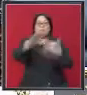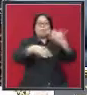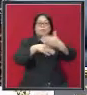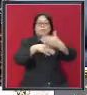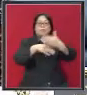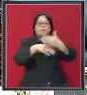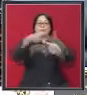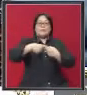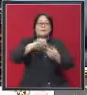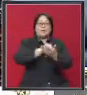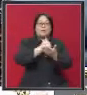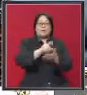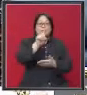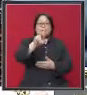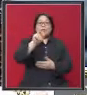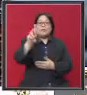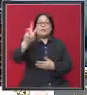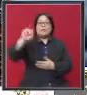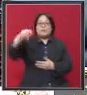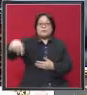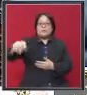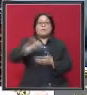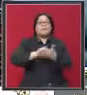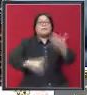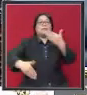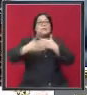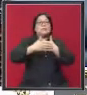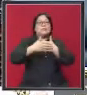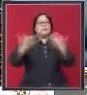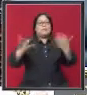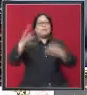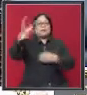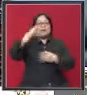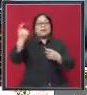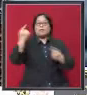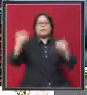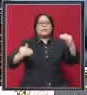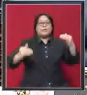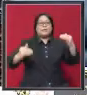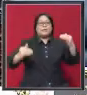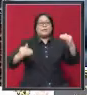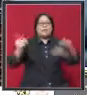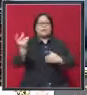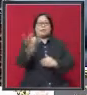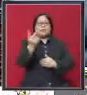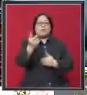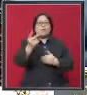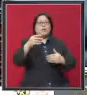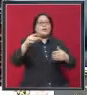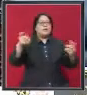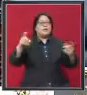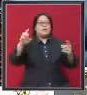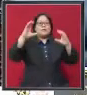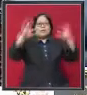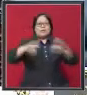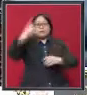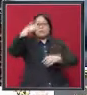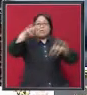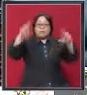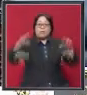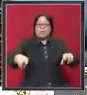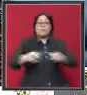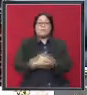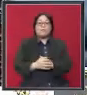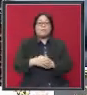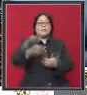isu berkaitan akaun 1 KWSP berbalik kepada mencari satu titik keseimbangan di antara dua ekstrim untuk rakyat. Dengan